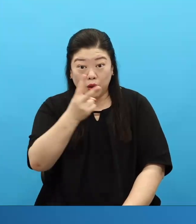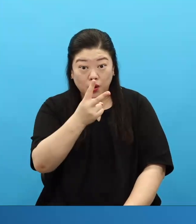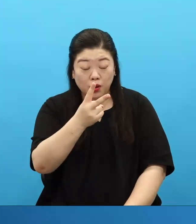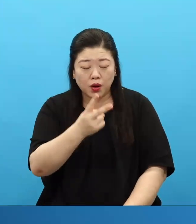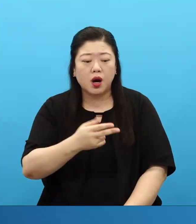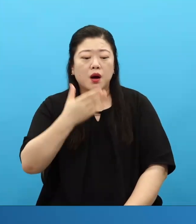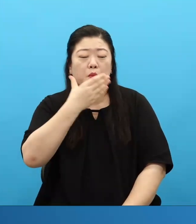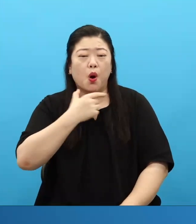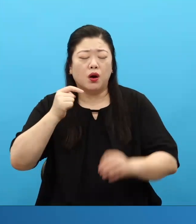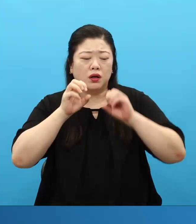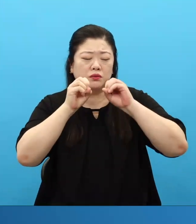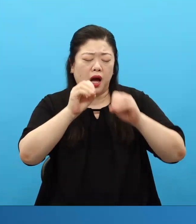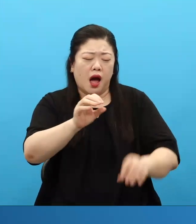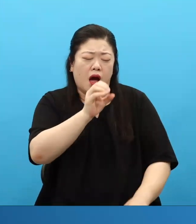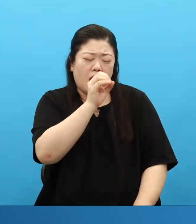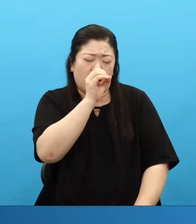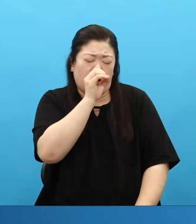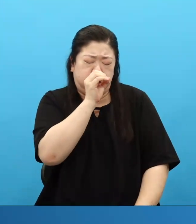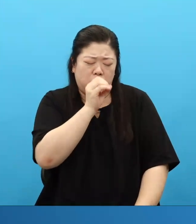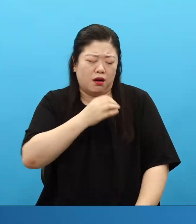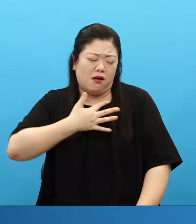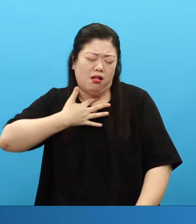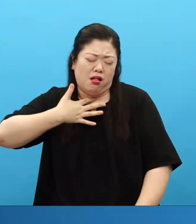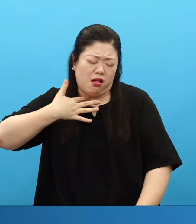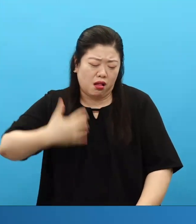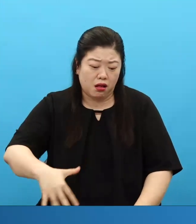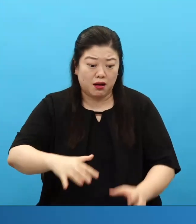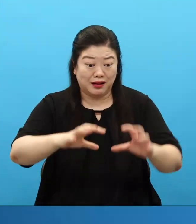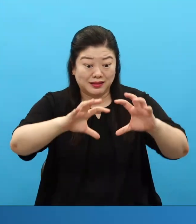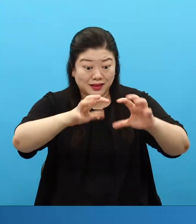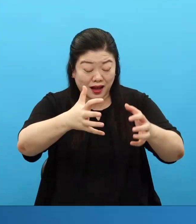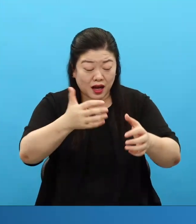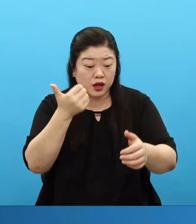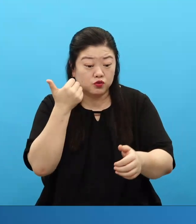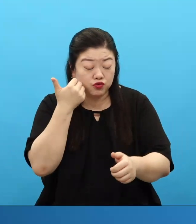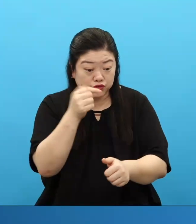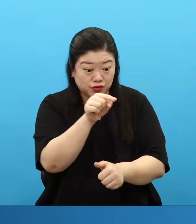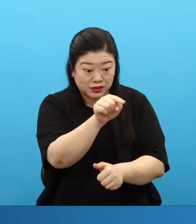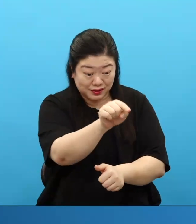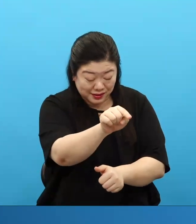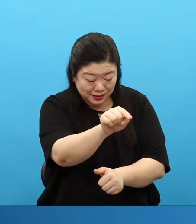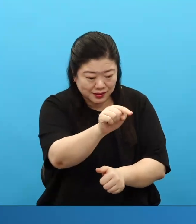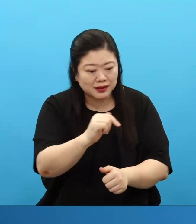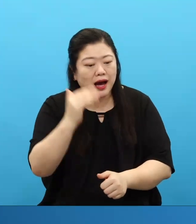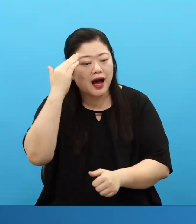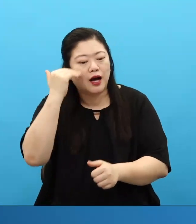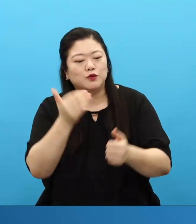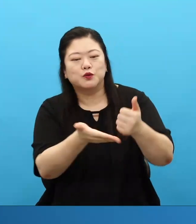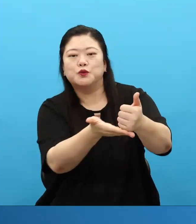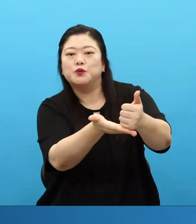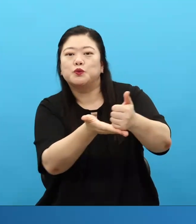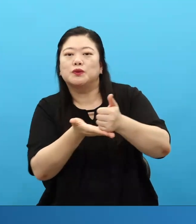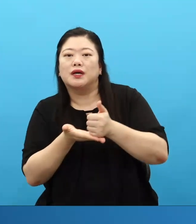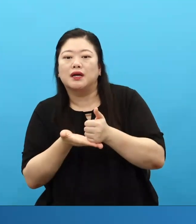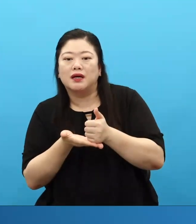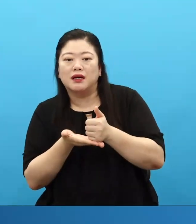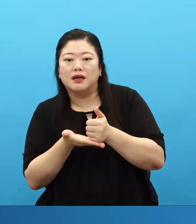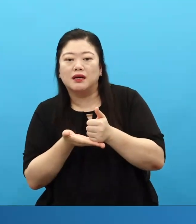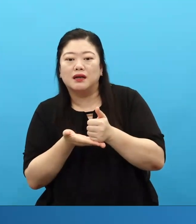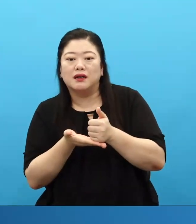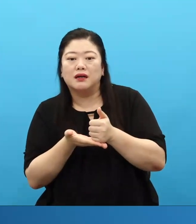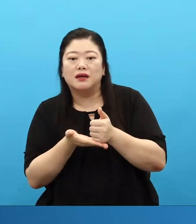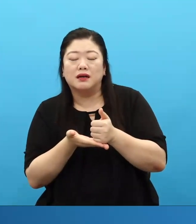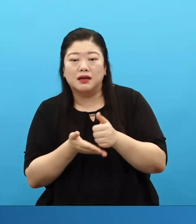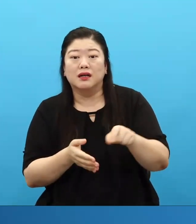year, we must call in disciples of 그렇죠? nations that never heard the gospel and begin raising them. 괜찮아요. 그 사람들은 1년, 2년 공부 조금 쉬어도 돼요. 해봤자예요.